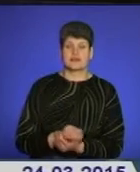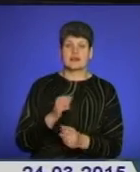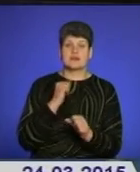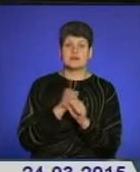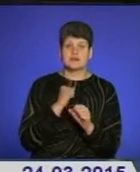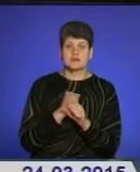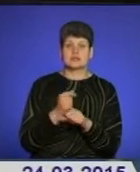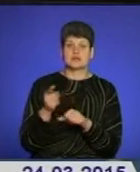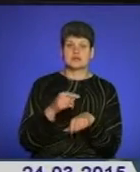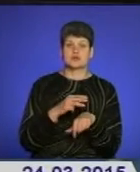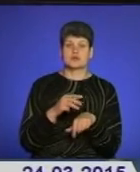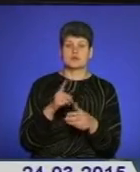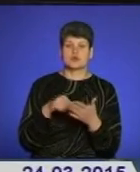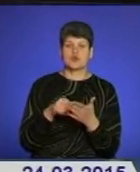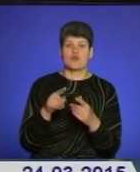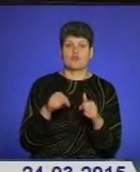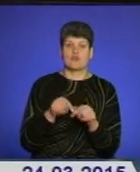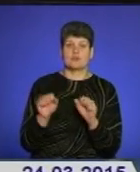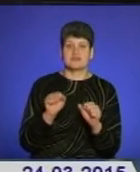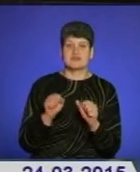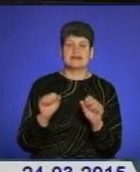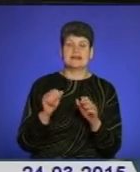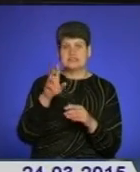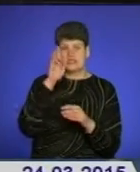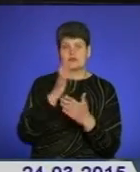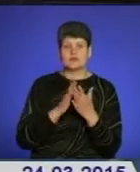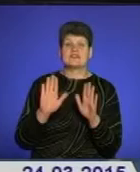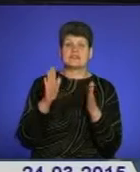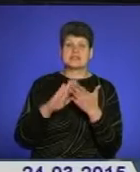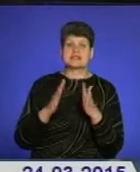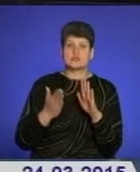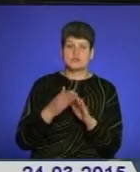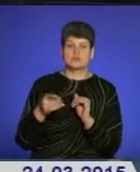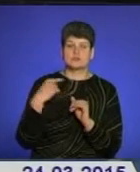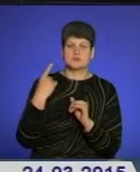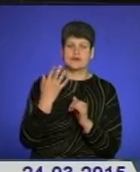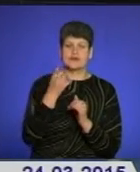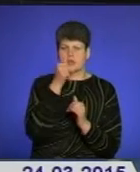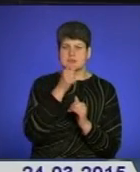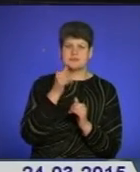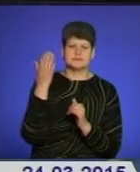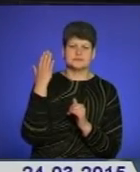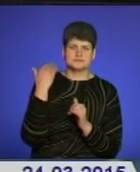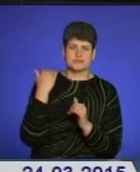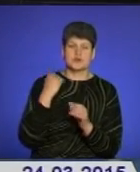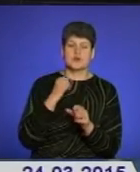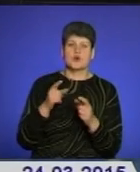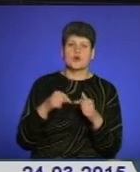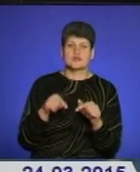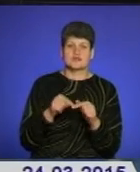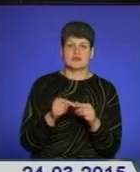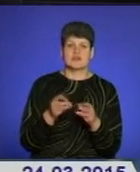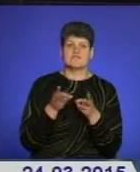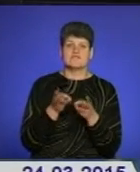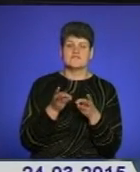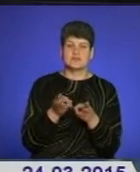Співробітники Тернопільського міського відділу управління Державної служби з надзвичайних ситуацій у Тернопільській області кілька місяців тому зорганізували виробництво саморобних